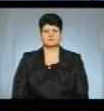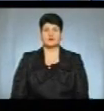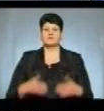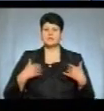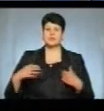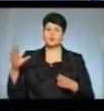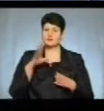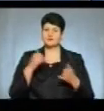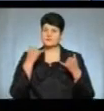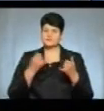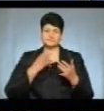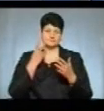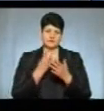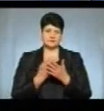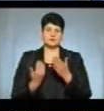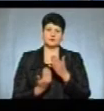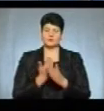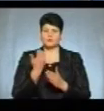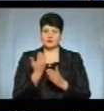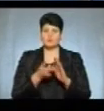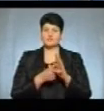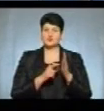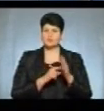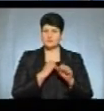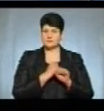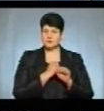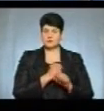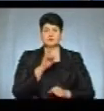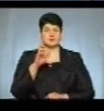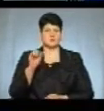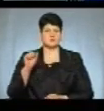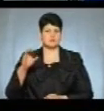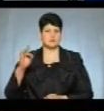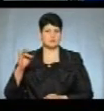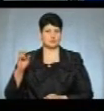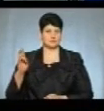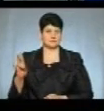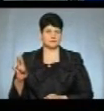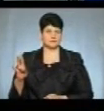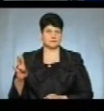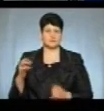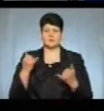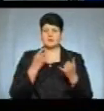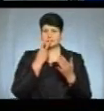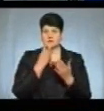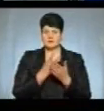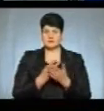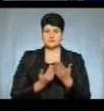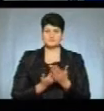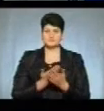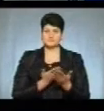Вітаю усіх, хто до нас приєднався. Ви дивитесь новини у студії Богдана Сарабун. Дивіться у випуску.